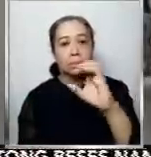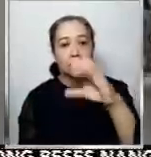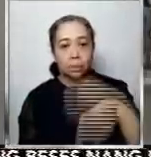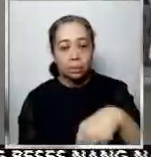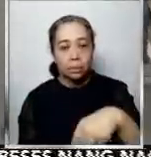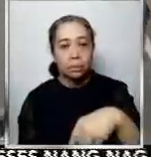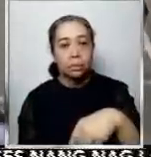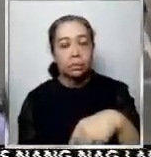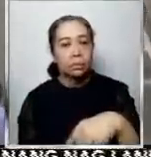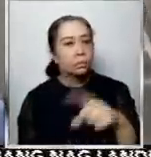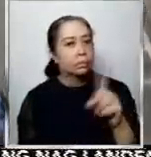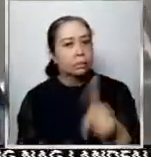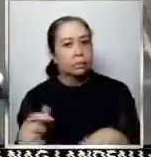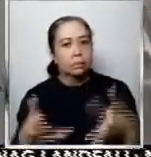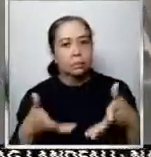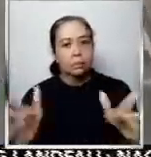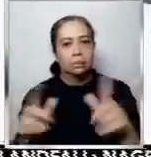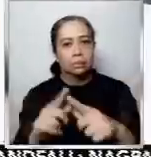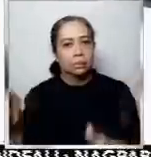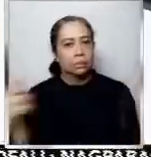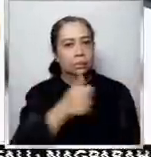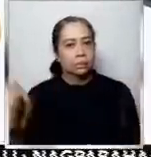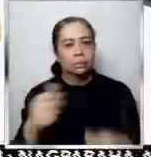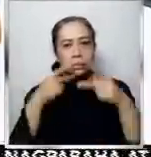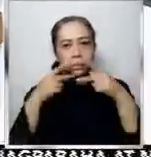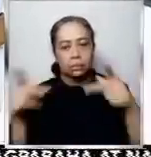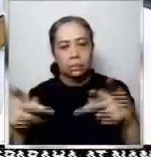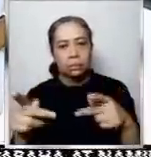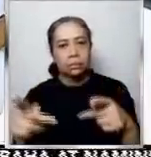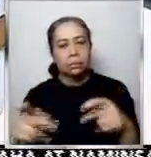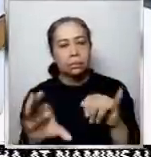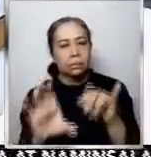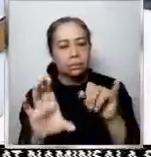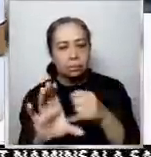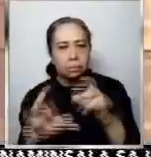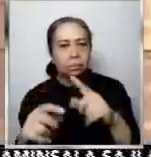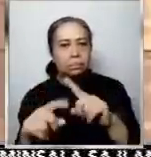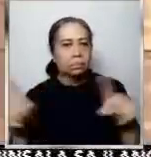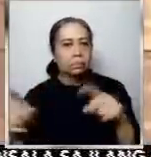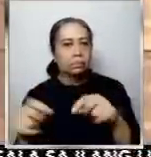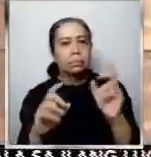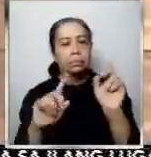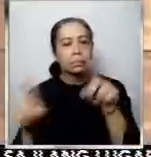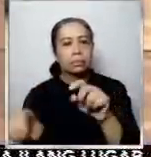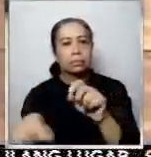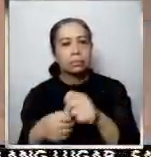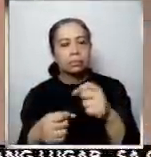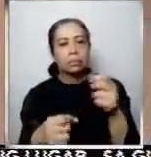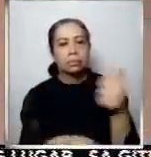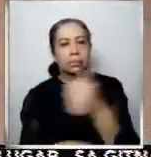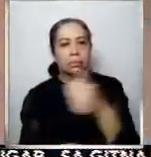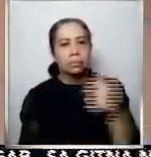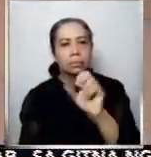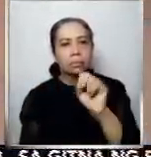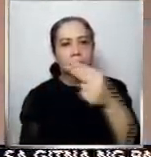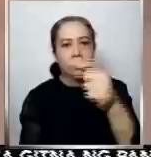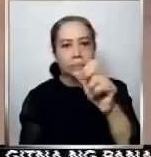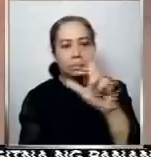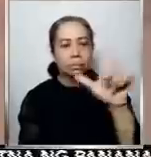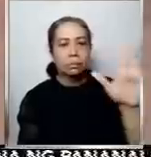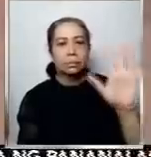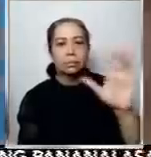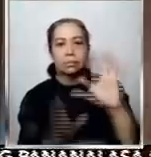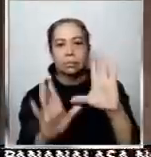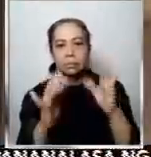rin pinapayagan ang pampublikong transportasyon. Pwede naman daw mag-deploy ng mga shuttle ang mga kumpanya para maibiyahe ang kanilang